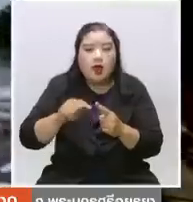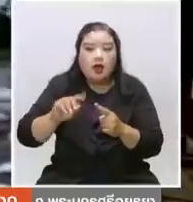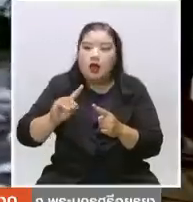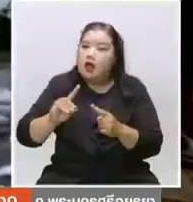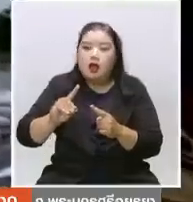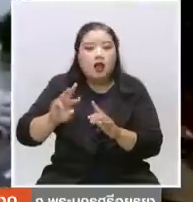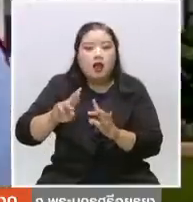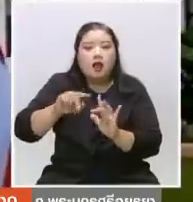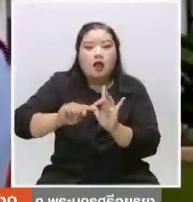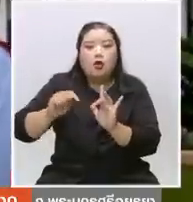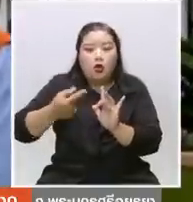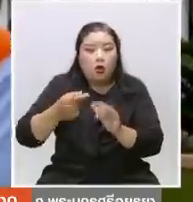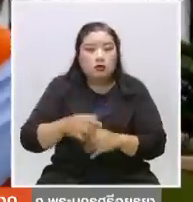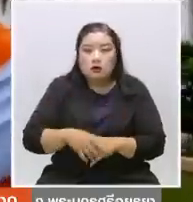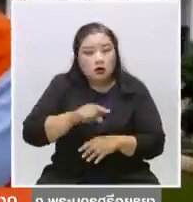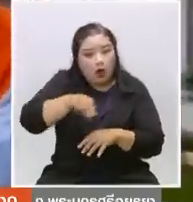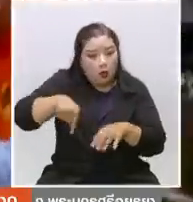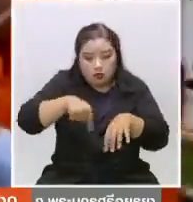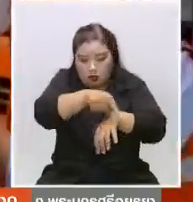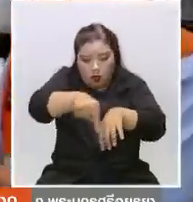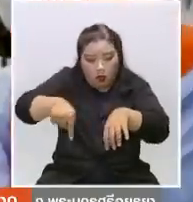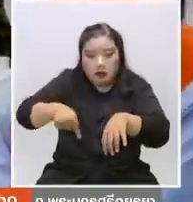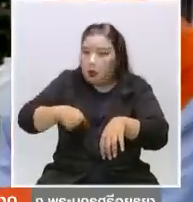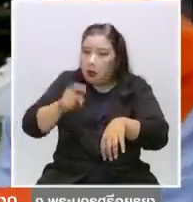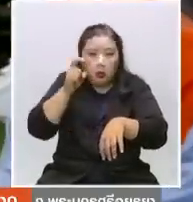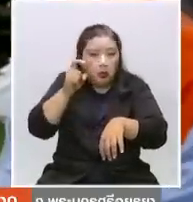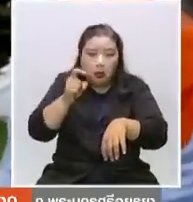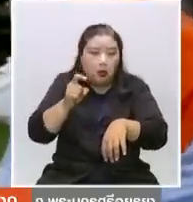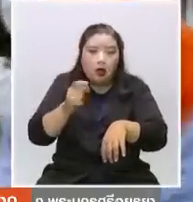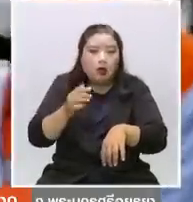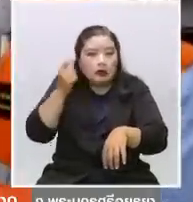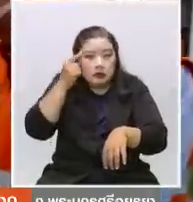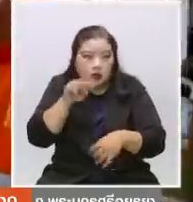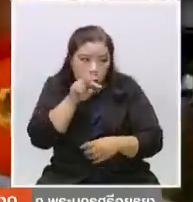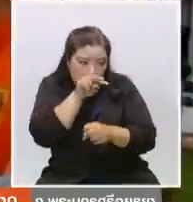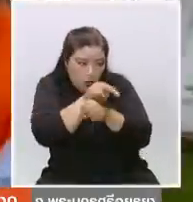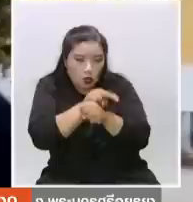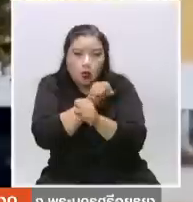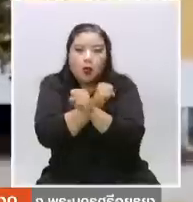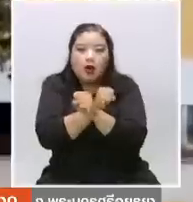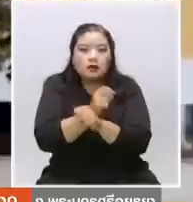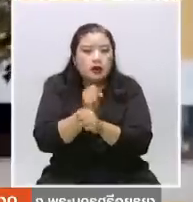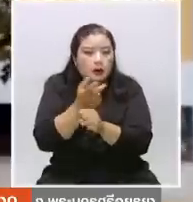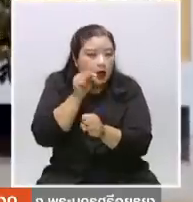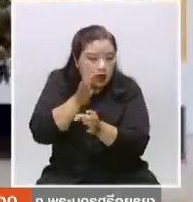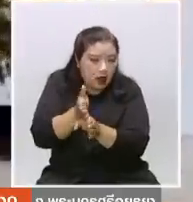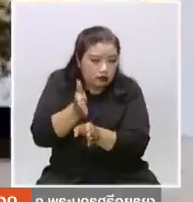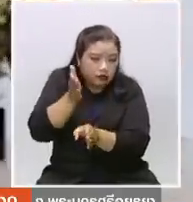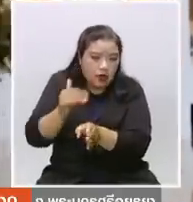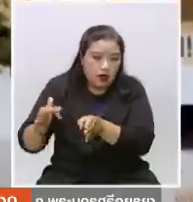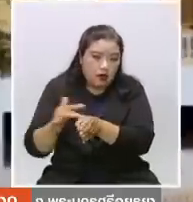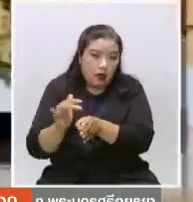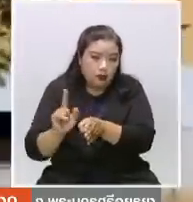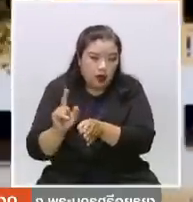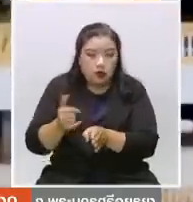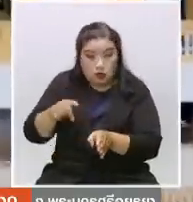เหล่านี้ถือว่าเป็นจุดเปราะบางนะคะคุณผู้ชมท่านผู้ว่าลงพื้นที่ไปวางแผนในการป้องกันน้ำเพิ่มเติมหลังจากเขื่อนเจ้